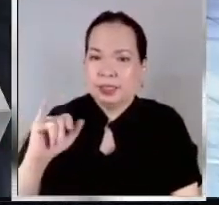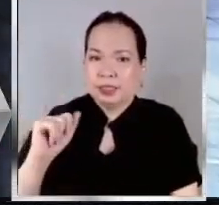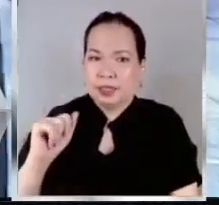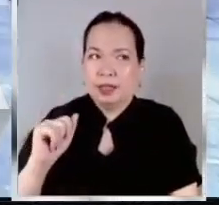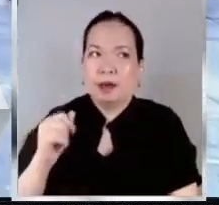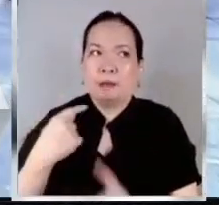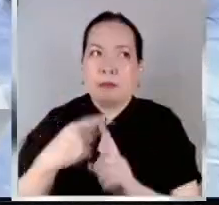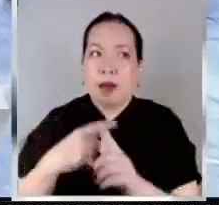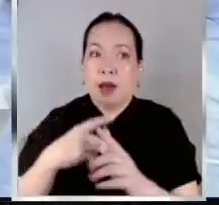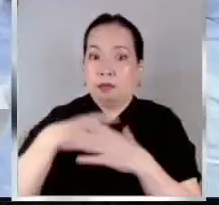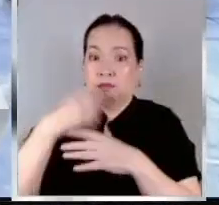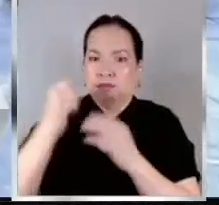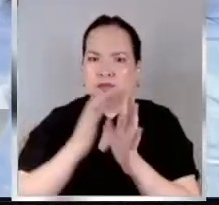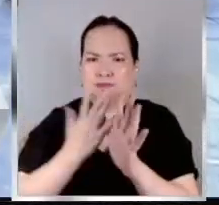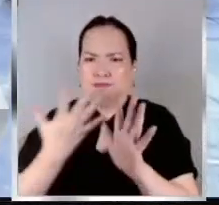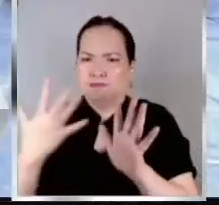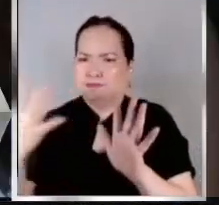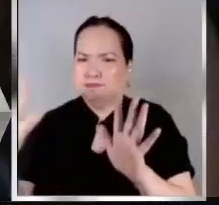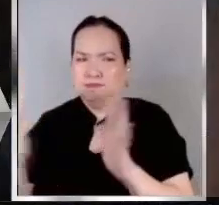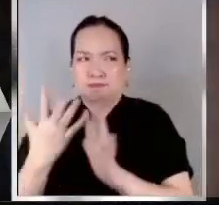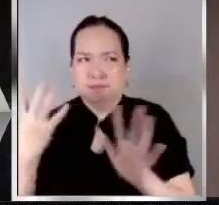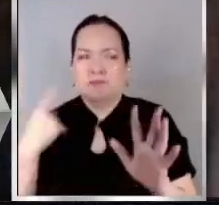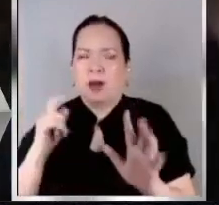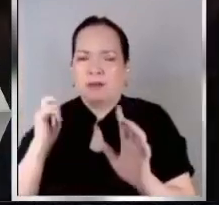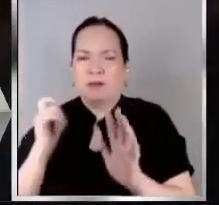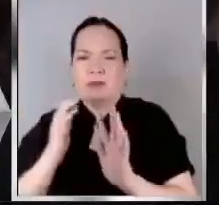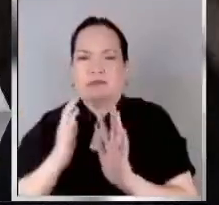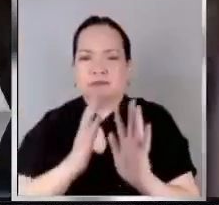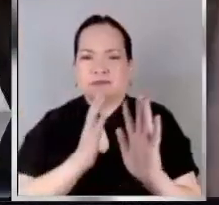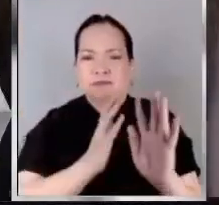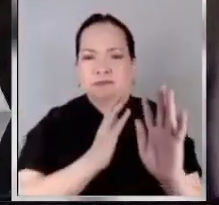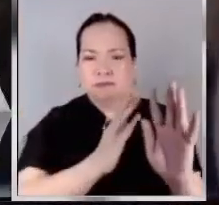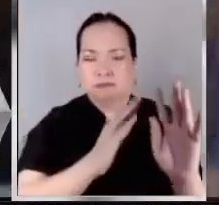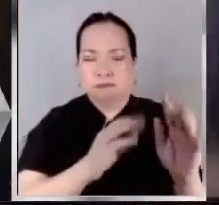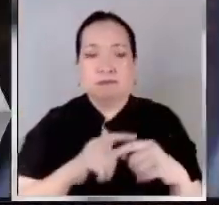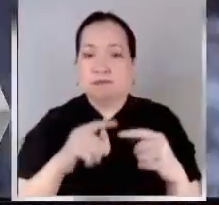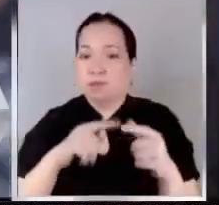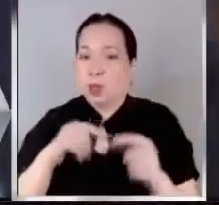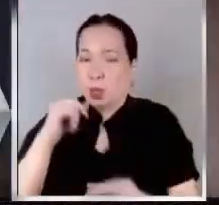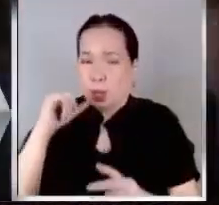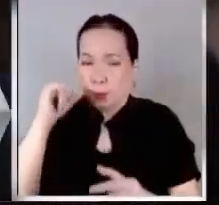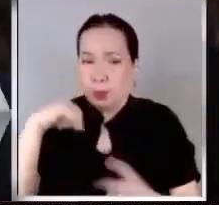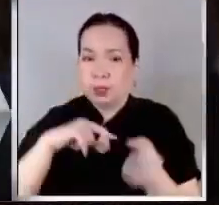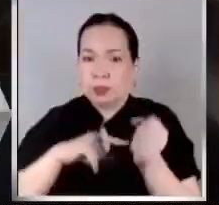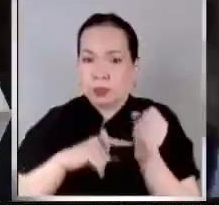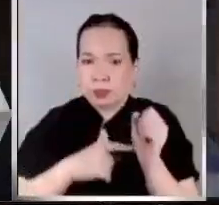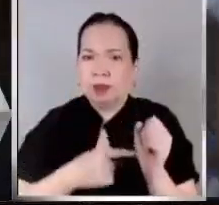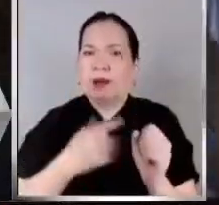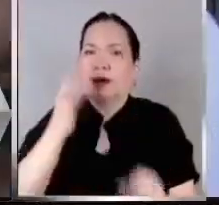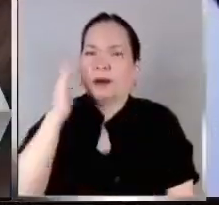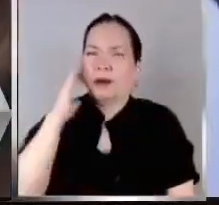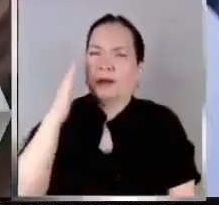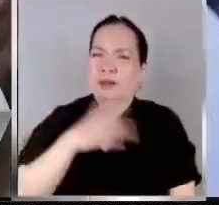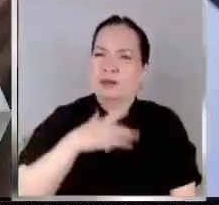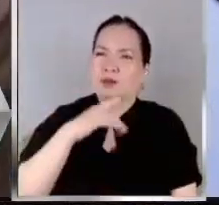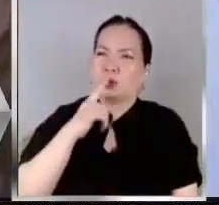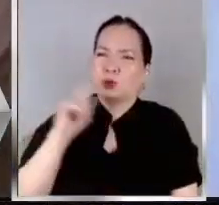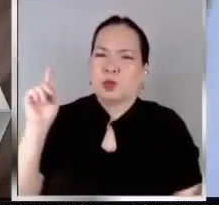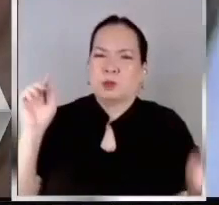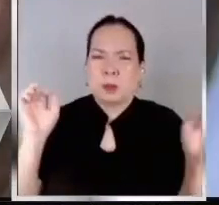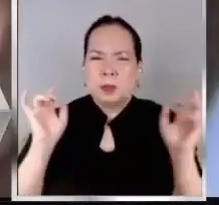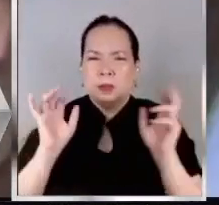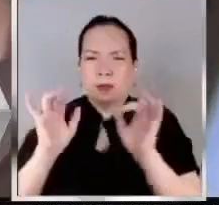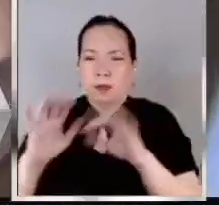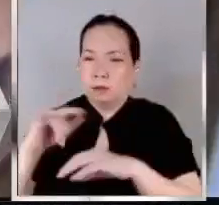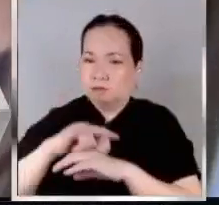labas, gayunman mabilis namang umuusa dito. Mula kahapon, ramdam na raw ang pagdagsa ng mga pasahero sa NAIA. Kabilang sa mga